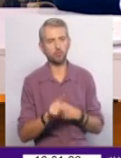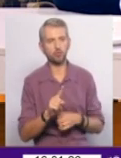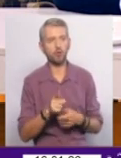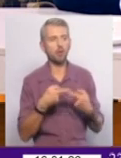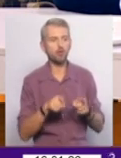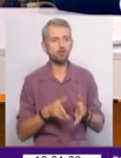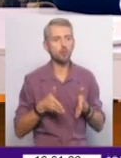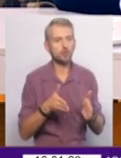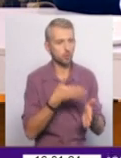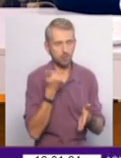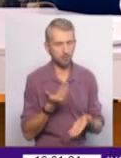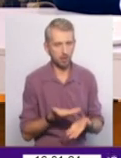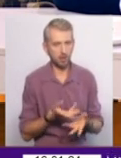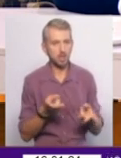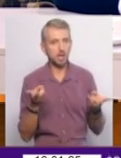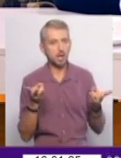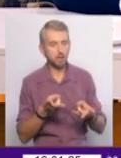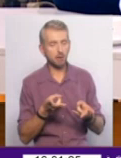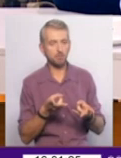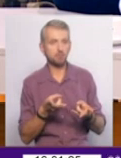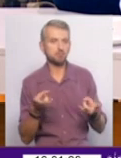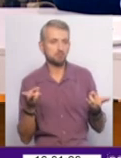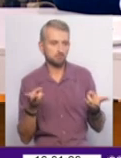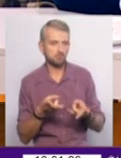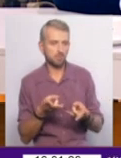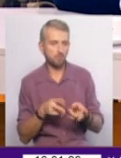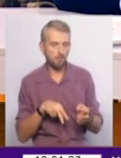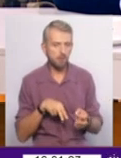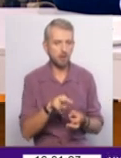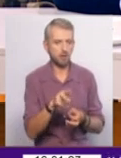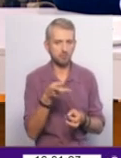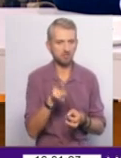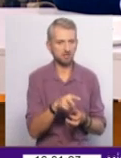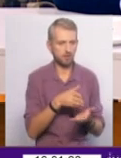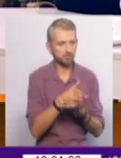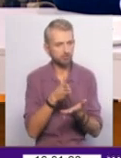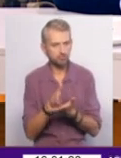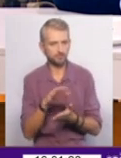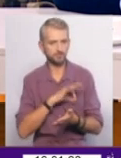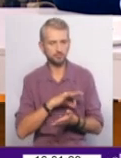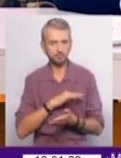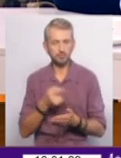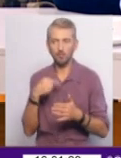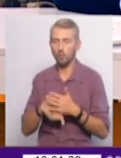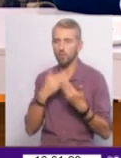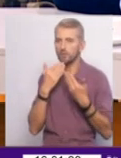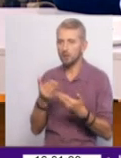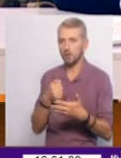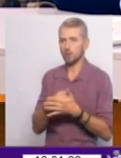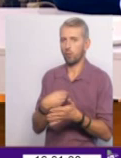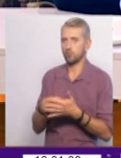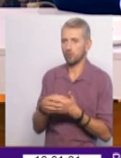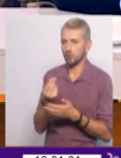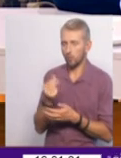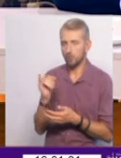іншого шляху немає. Треба, ну, треба йти от паралельно цими двома питаннями. Тобто звертатися і до бюджетних коштів, ну і,